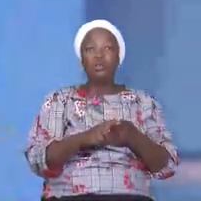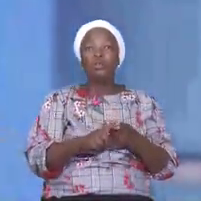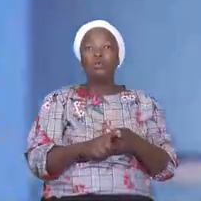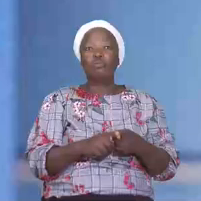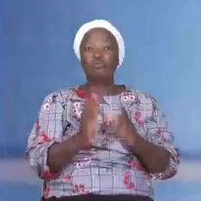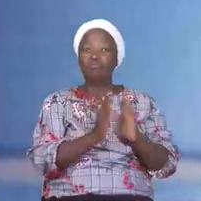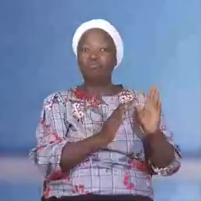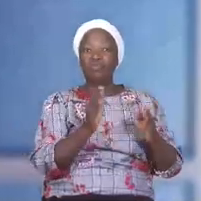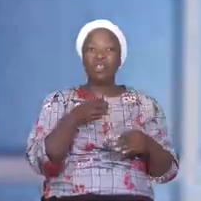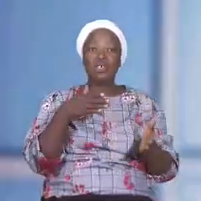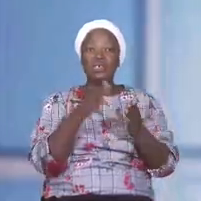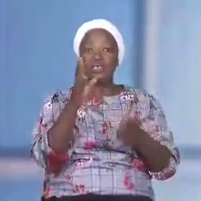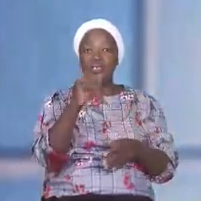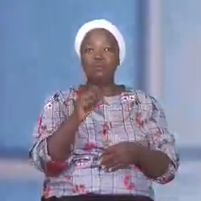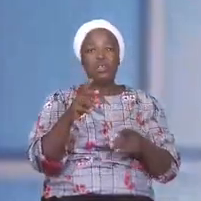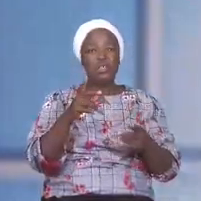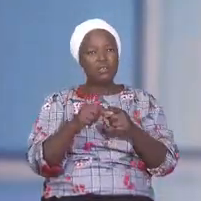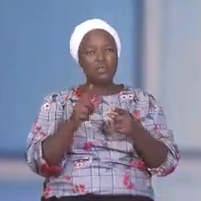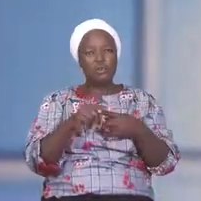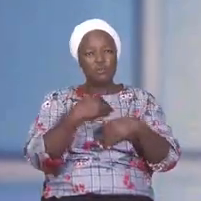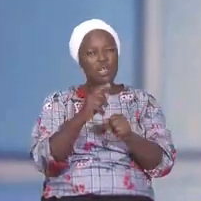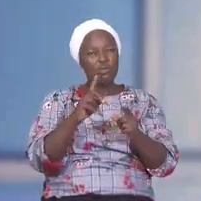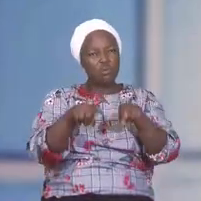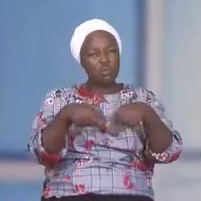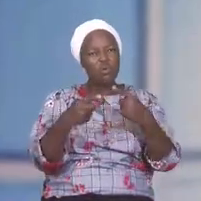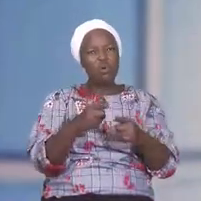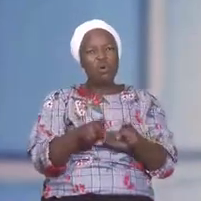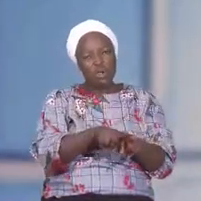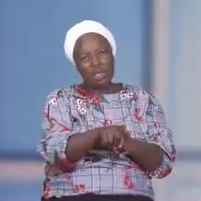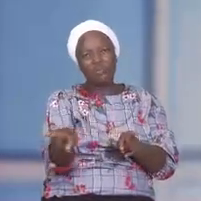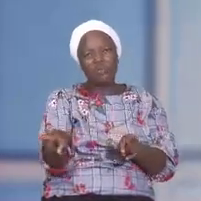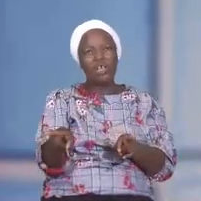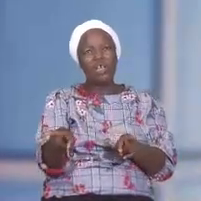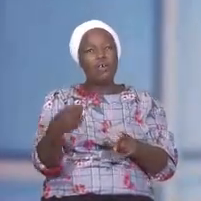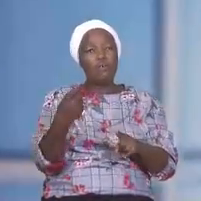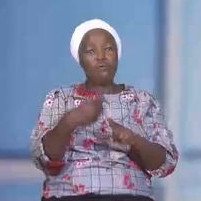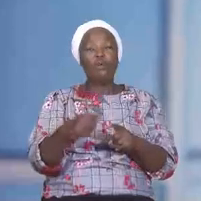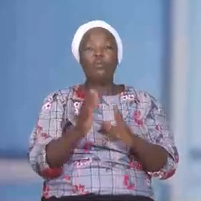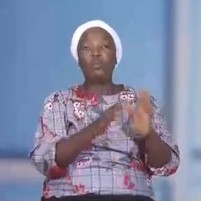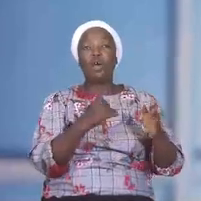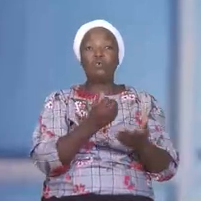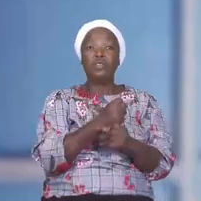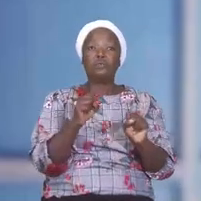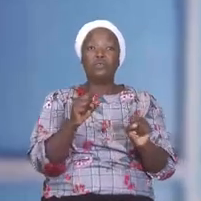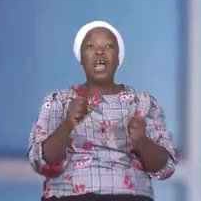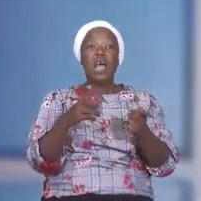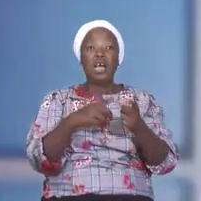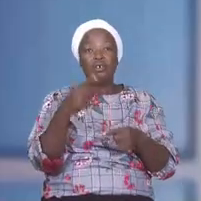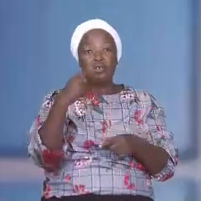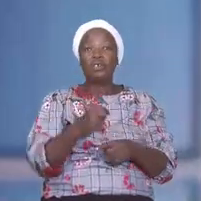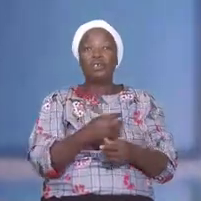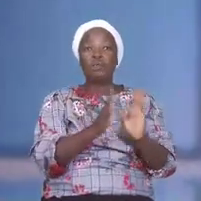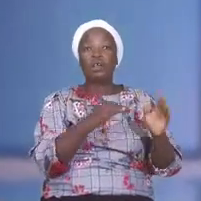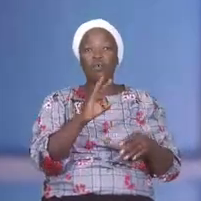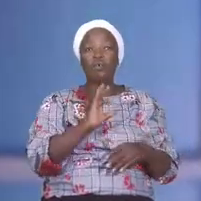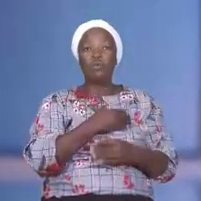pour le tenter, pour le jouer de lui, pour l'amener à s'éloigner du plan